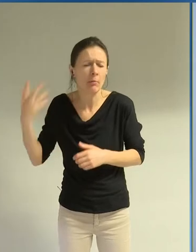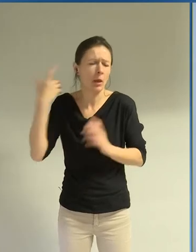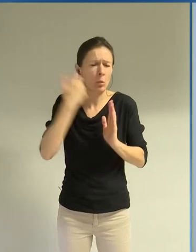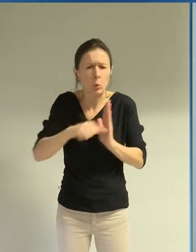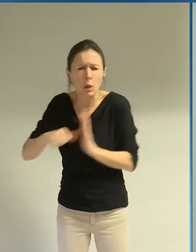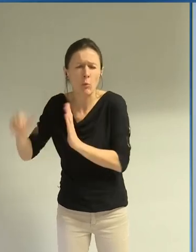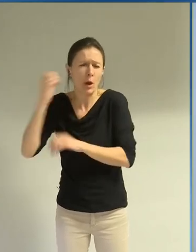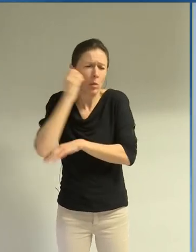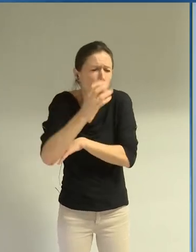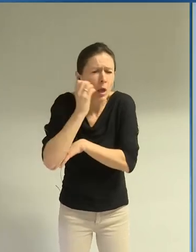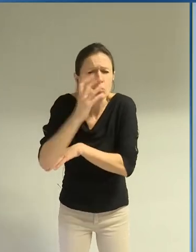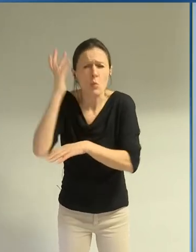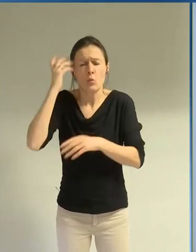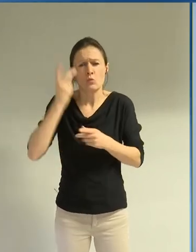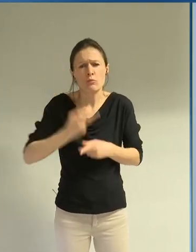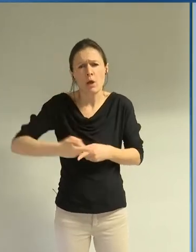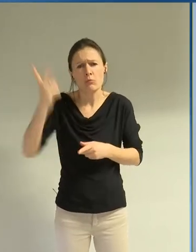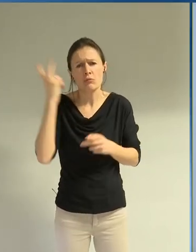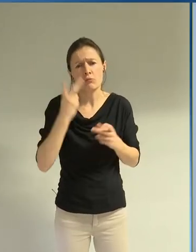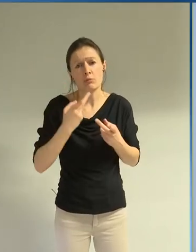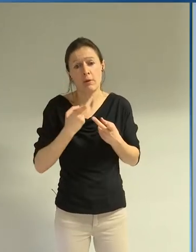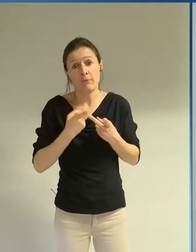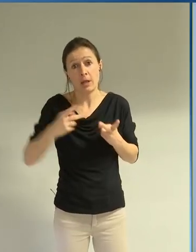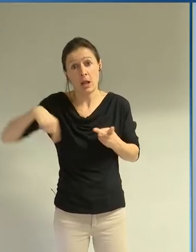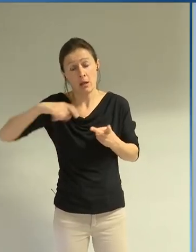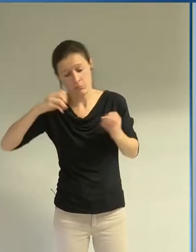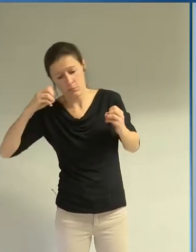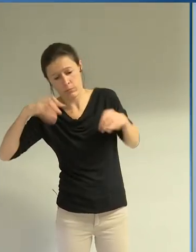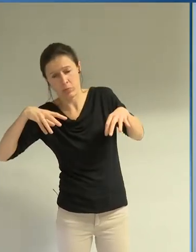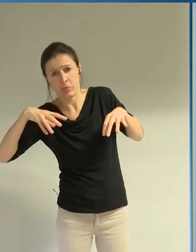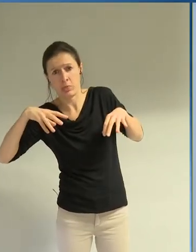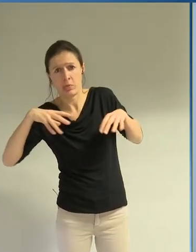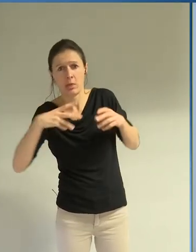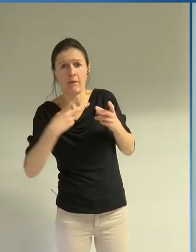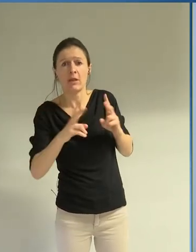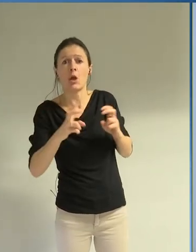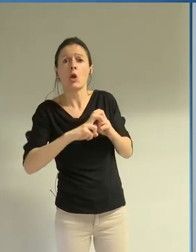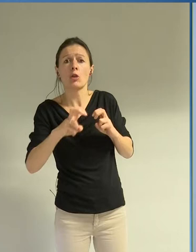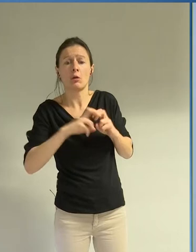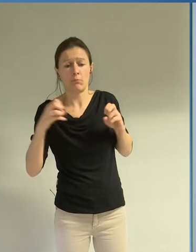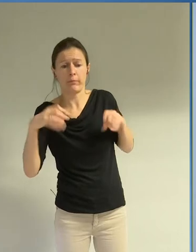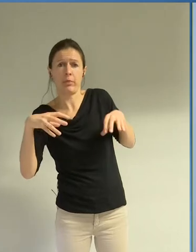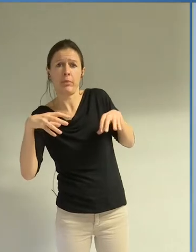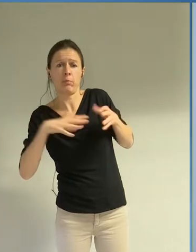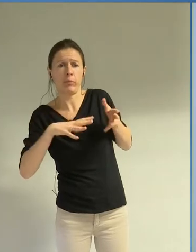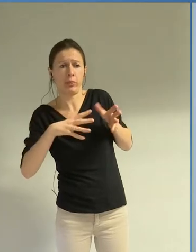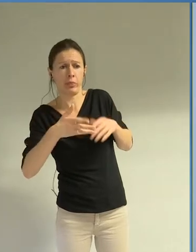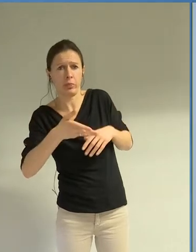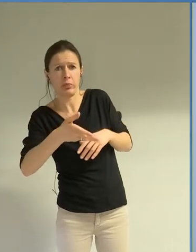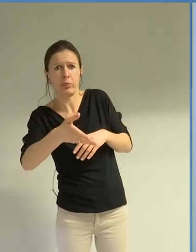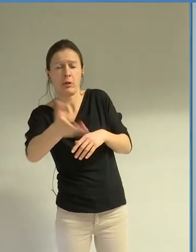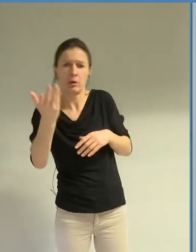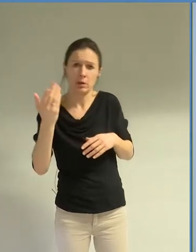laissé en déshérence par la ville et la métropole alors au lieu de rejouer ce disque